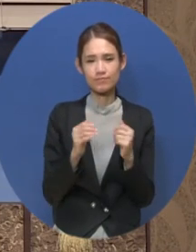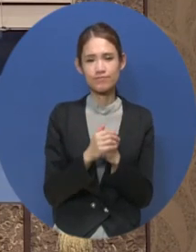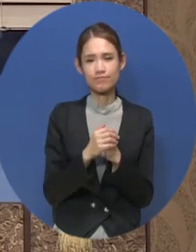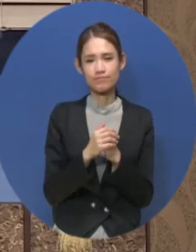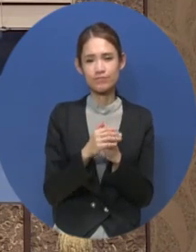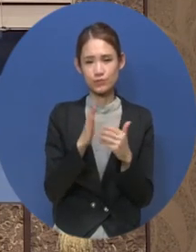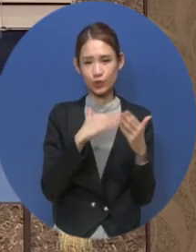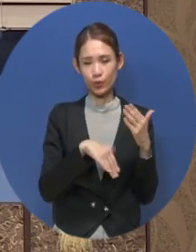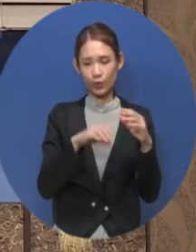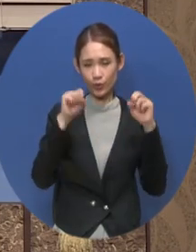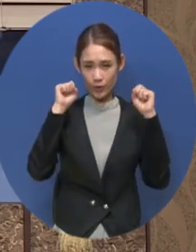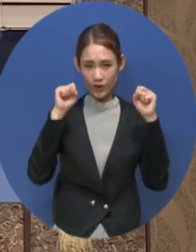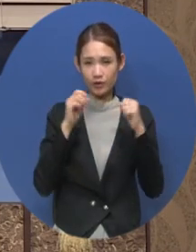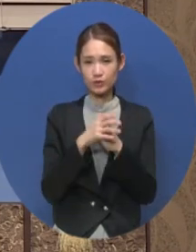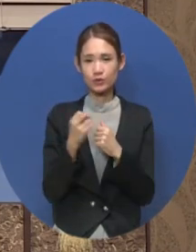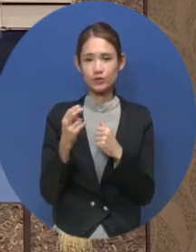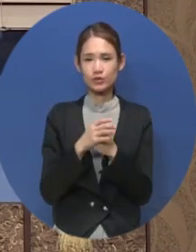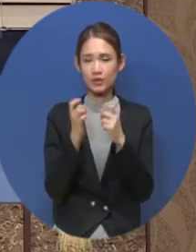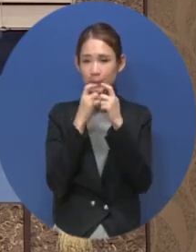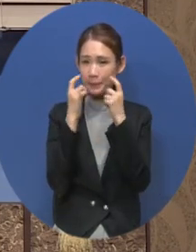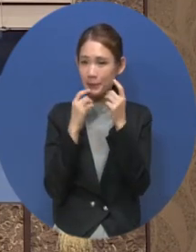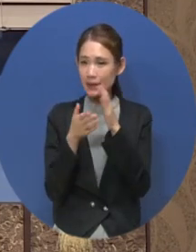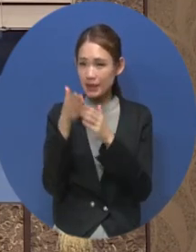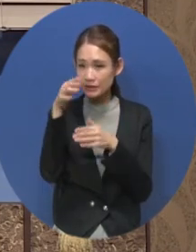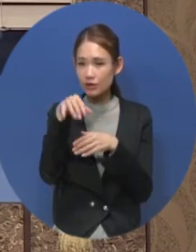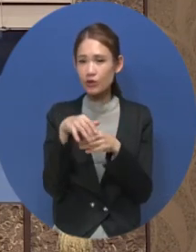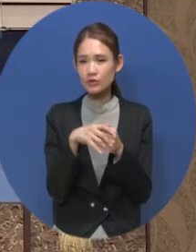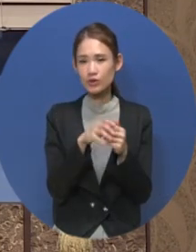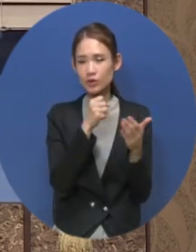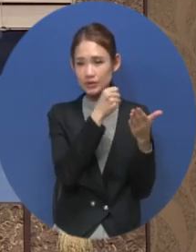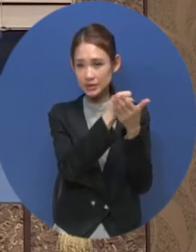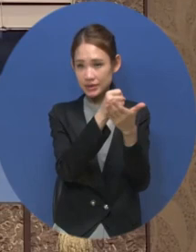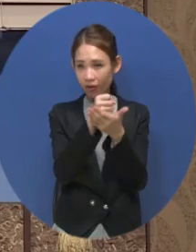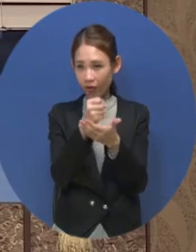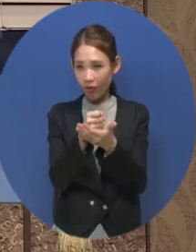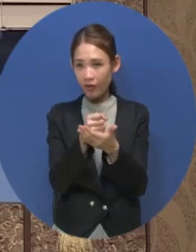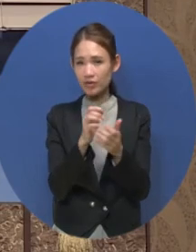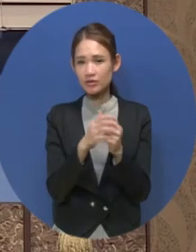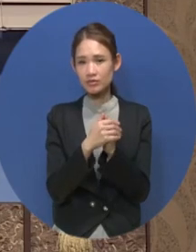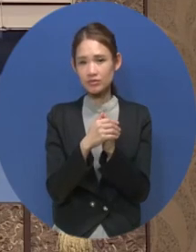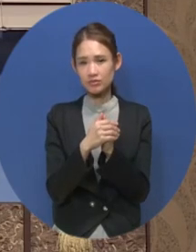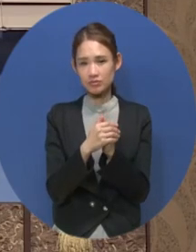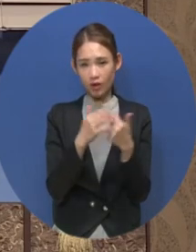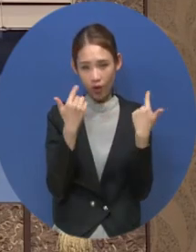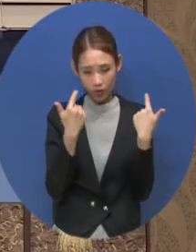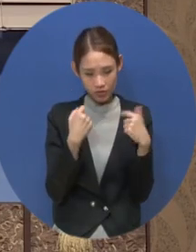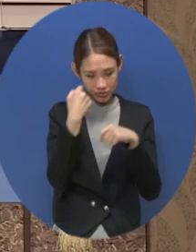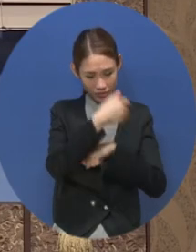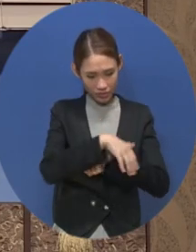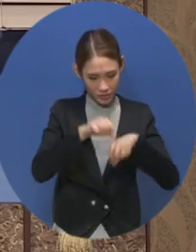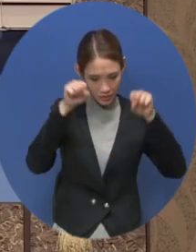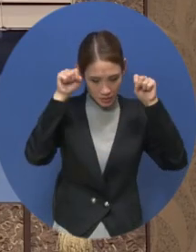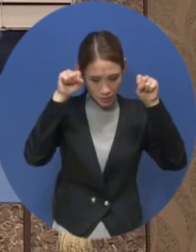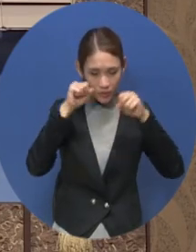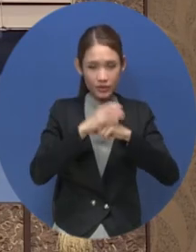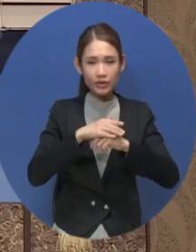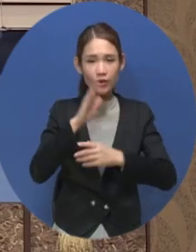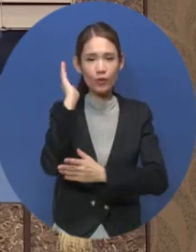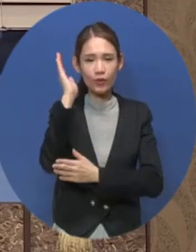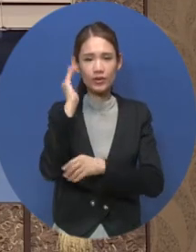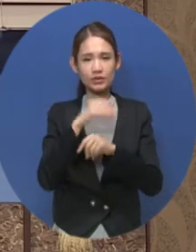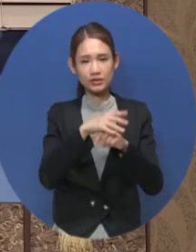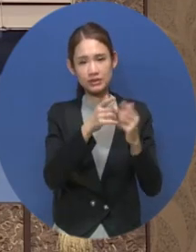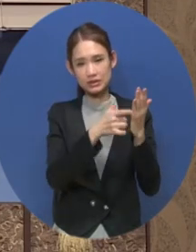그런 공공체육시설뿐만 아니라 네. 이제 민간시설에도 저희가 지정을 해서 언제든지 이제 우리 스포츠